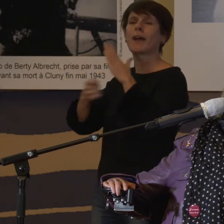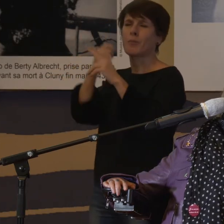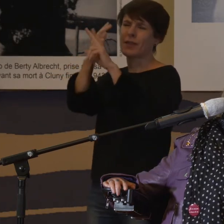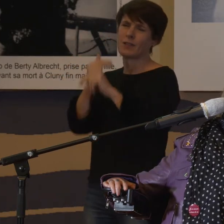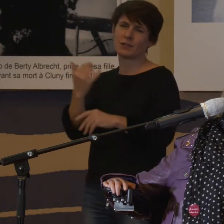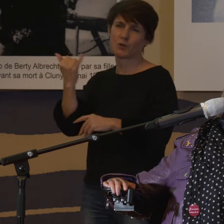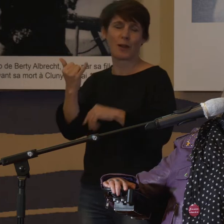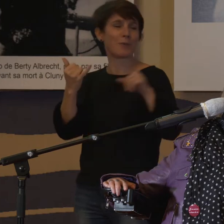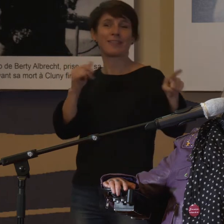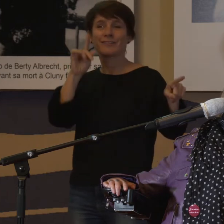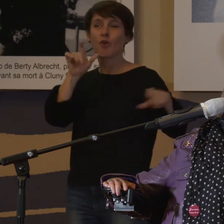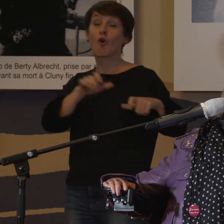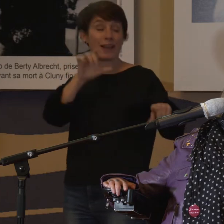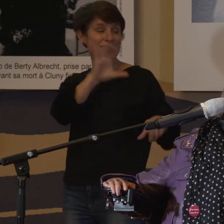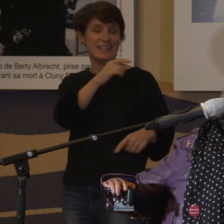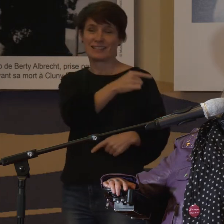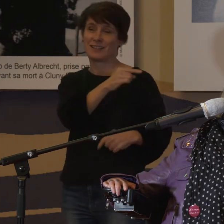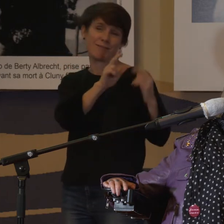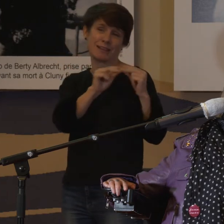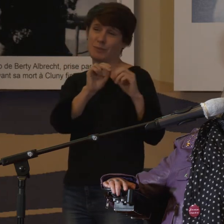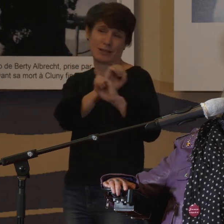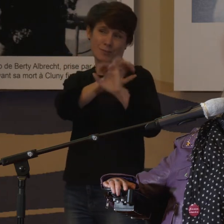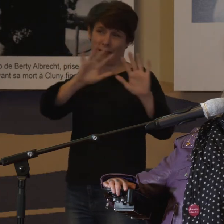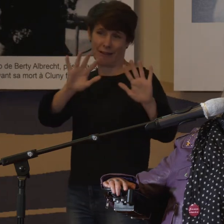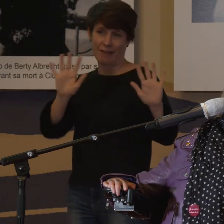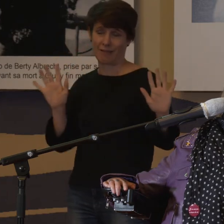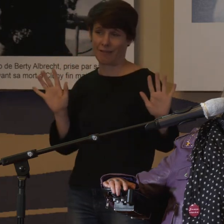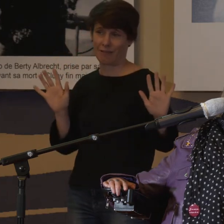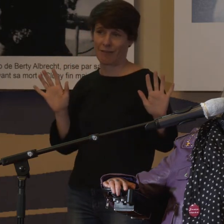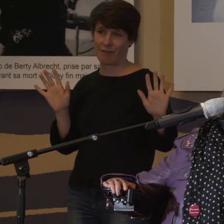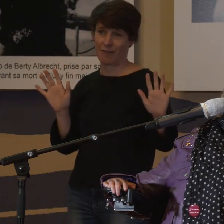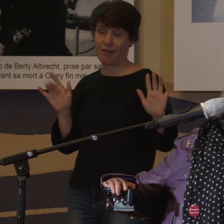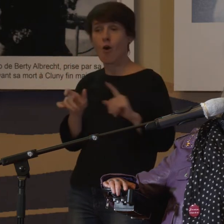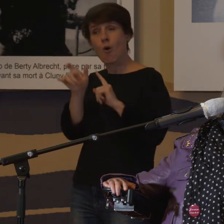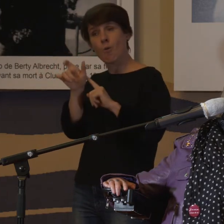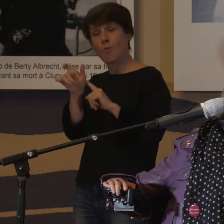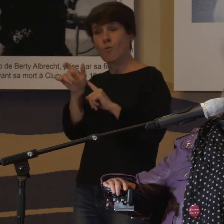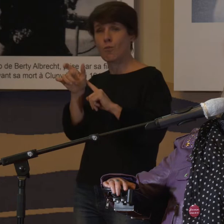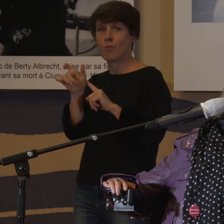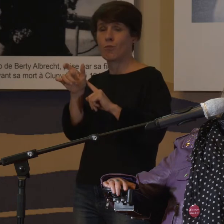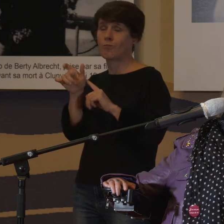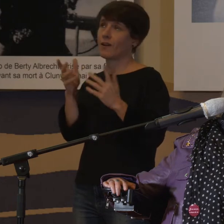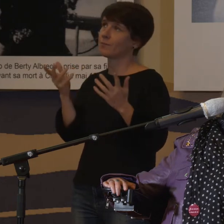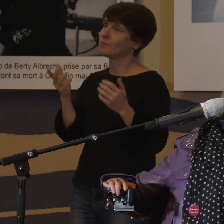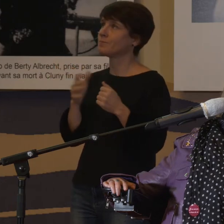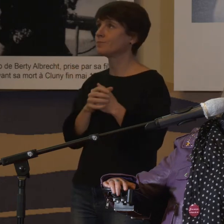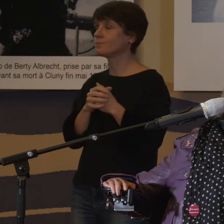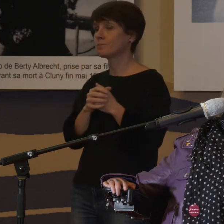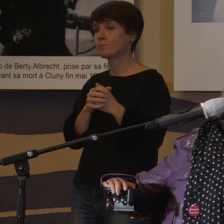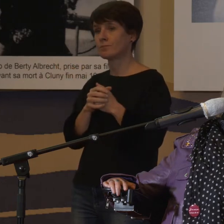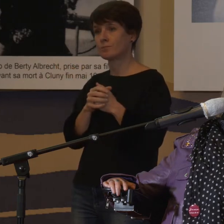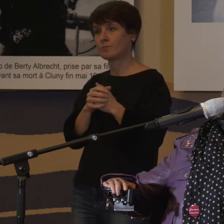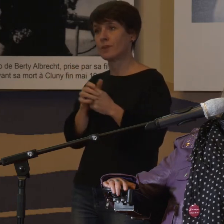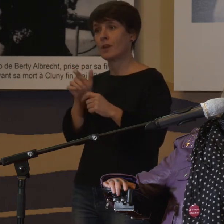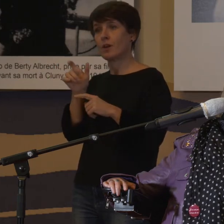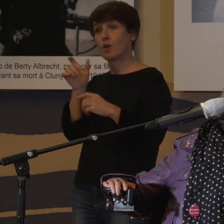fait. Il faut savoir vraiment que ce terme, cette notion, enfin, est encore